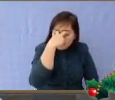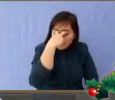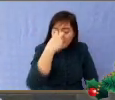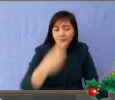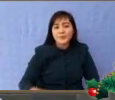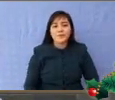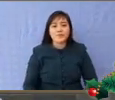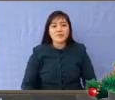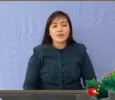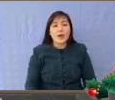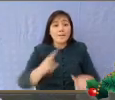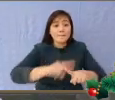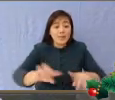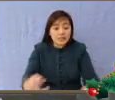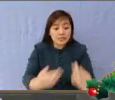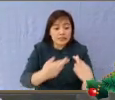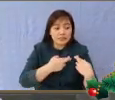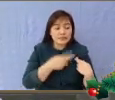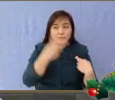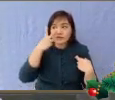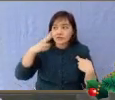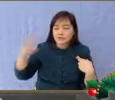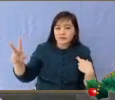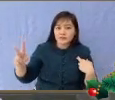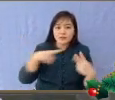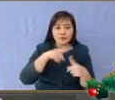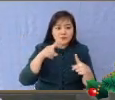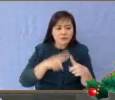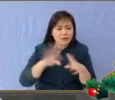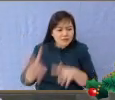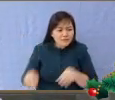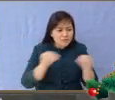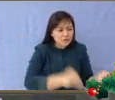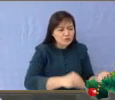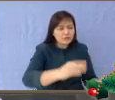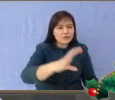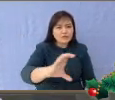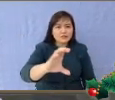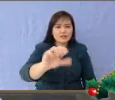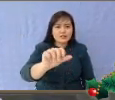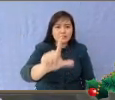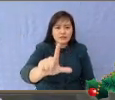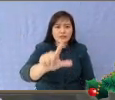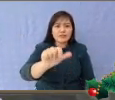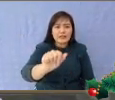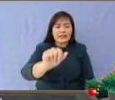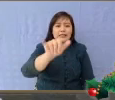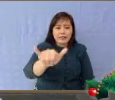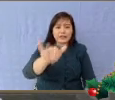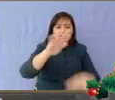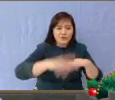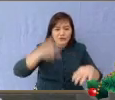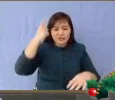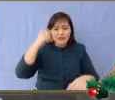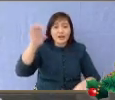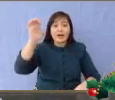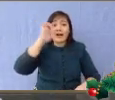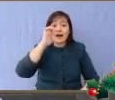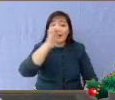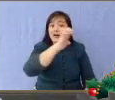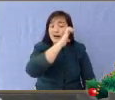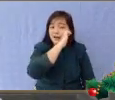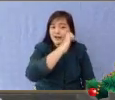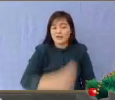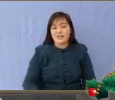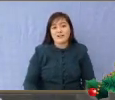Hindi nila tatanggapin yun sapagkat yun ay waste. At hindi nila kayang pagalingin yung isang bulag na